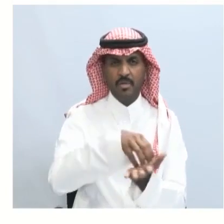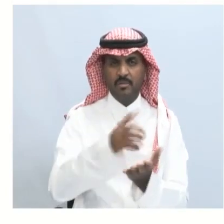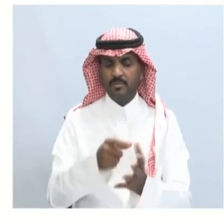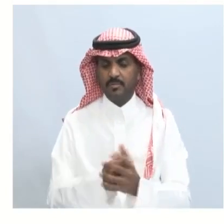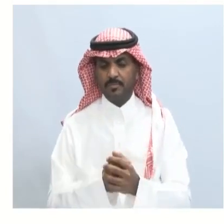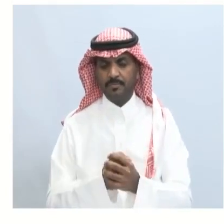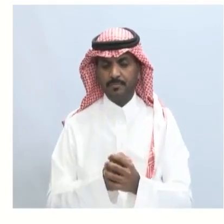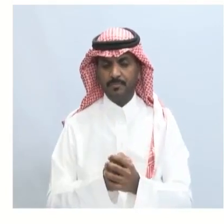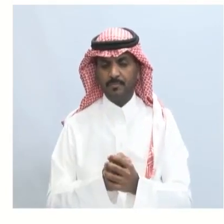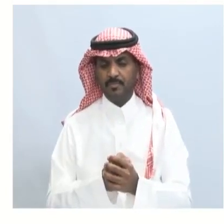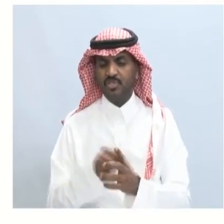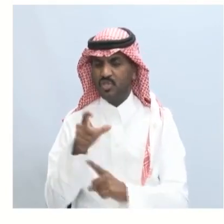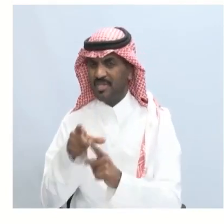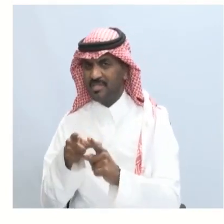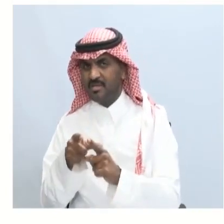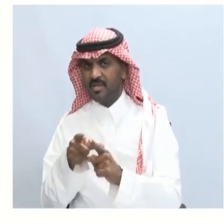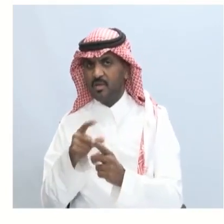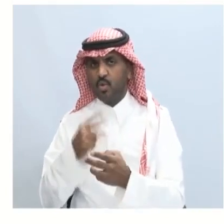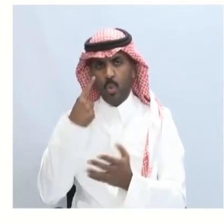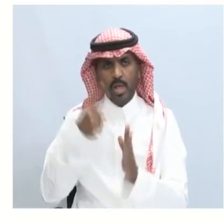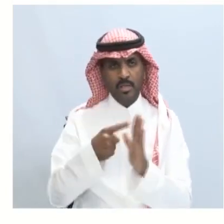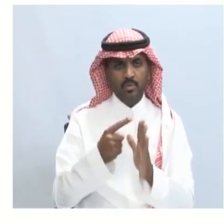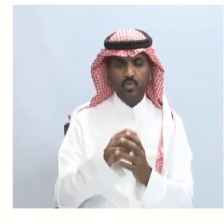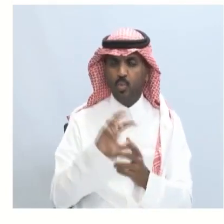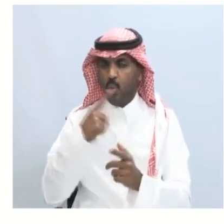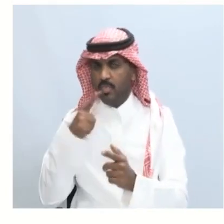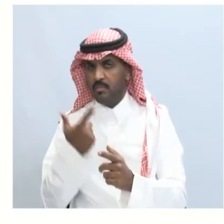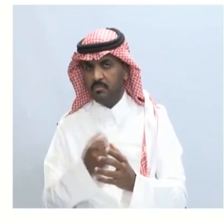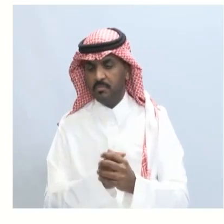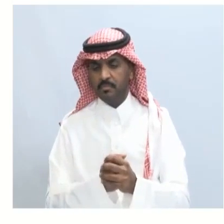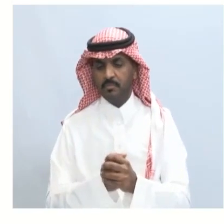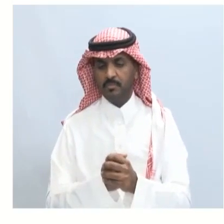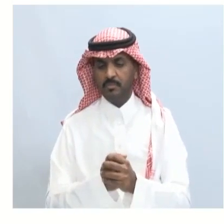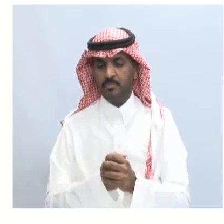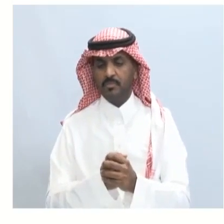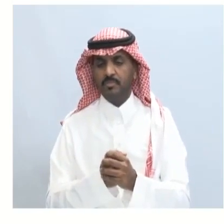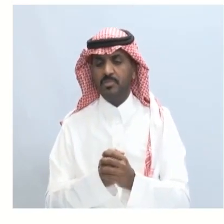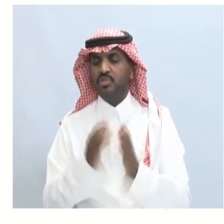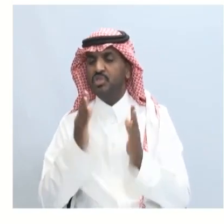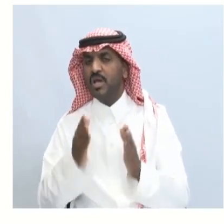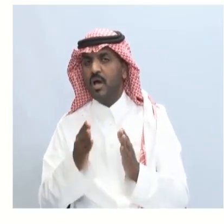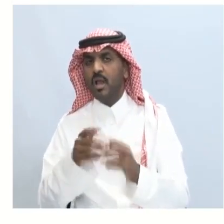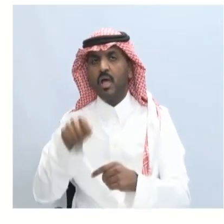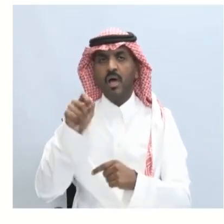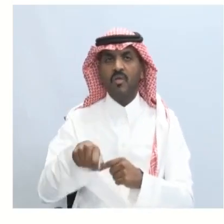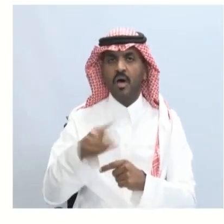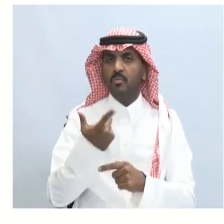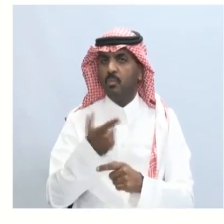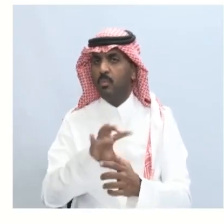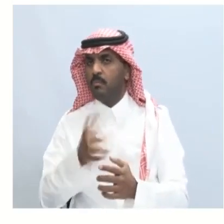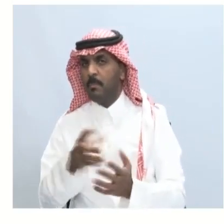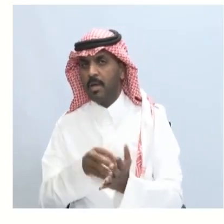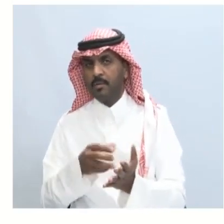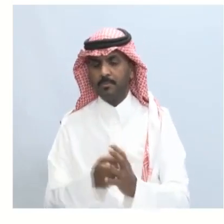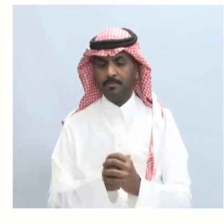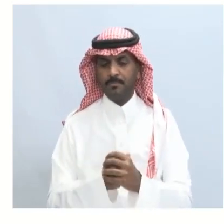فان المدعي لابد ان يحدد ويبين ل الجهه القضائيه اين يسكن هذا الشخص